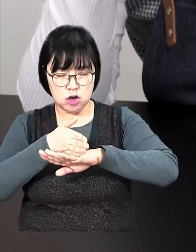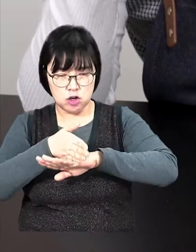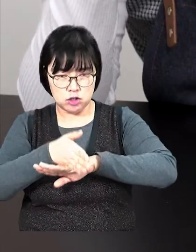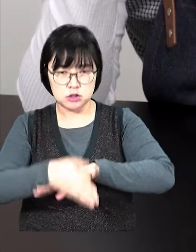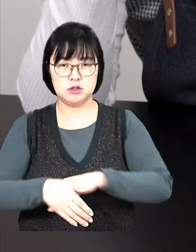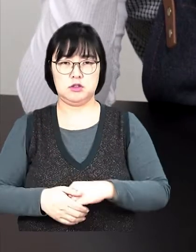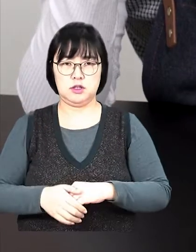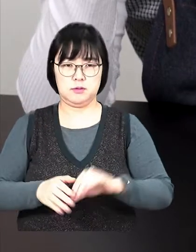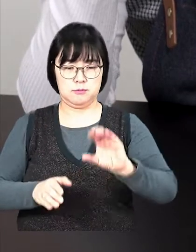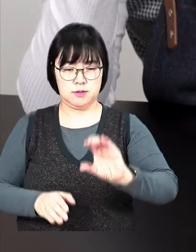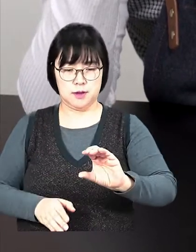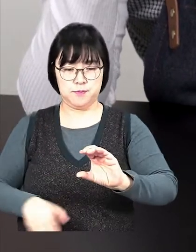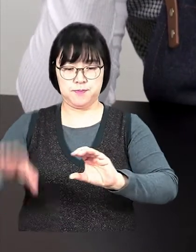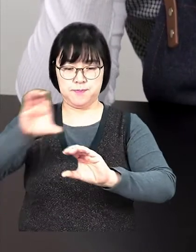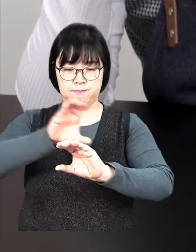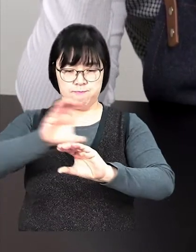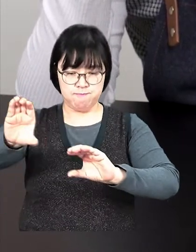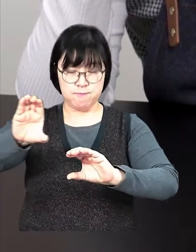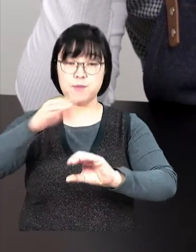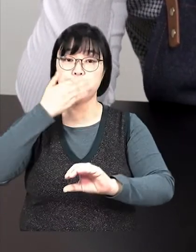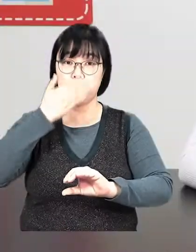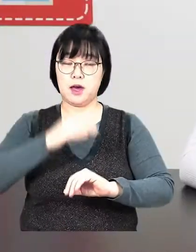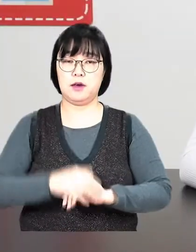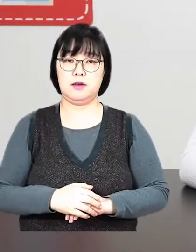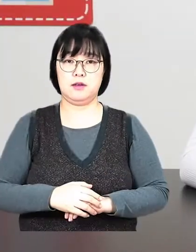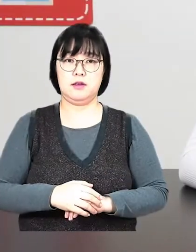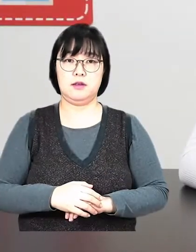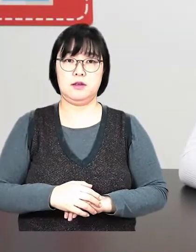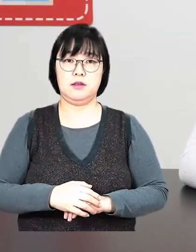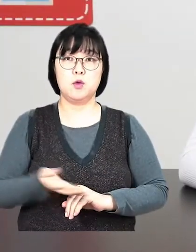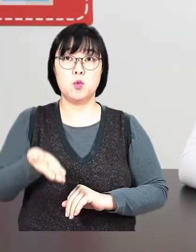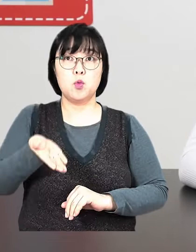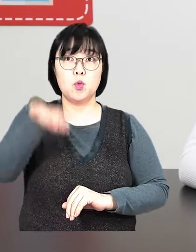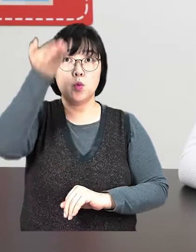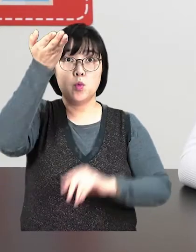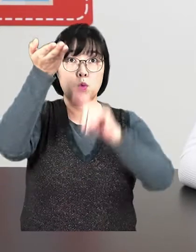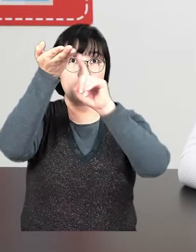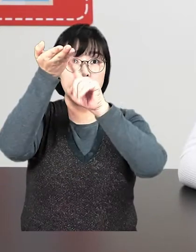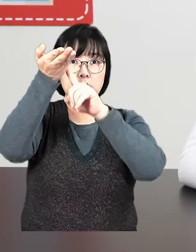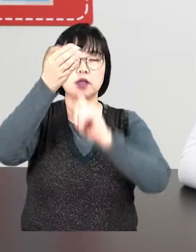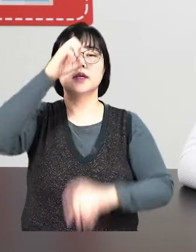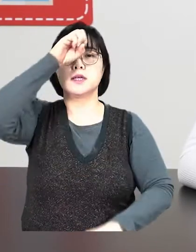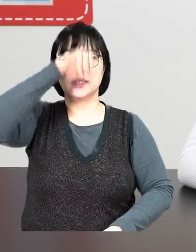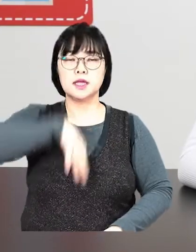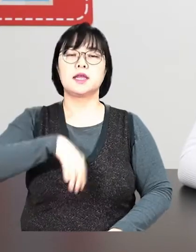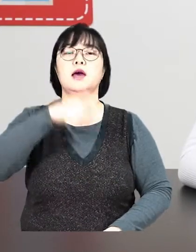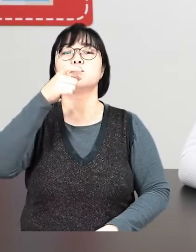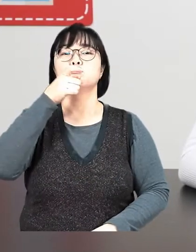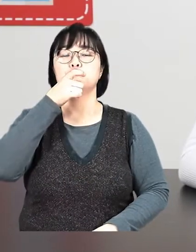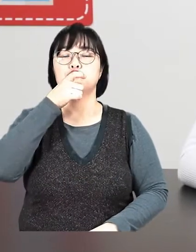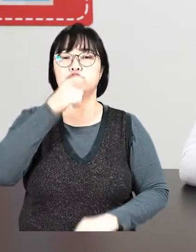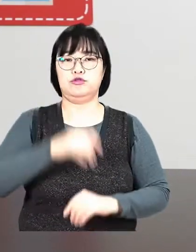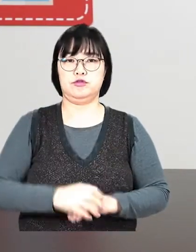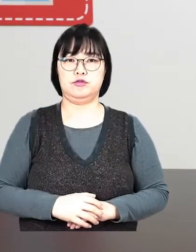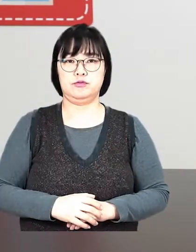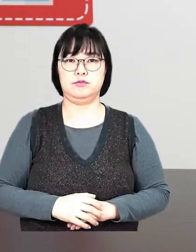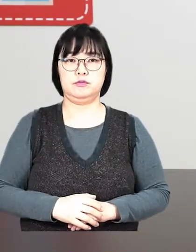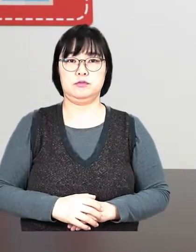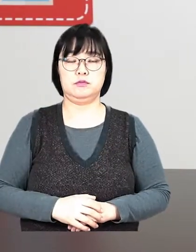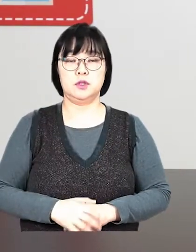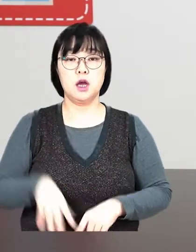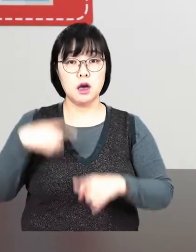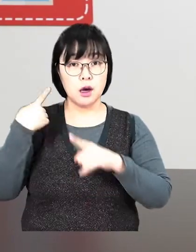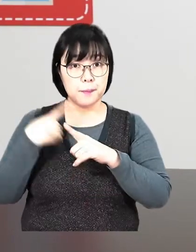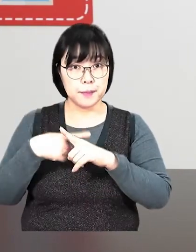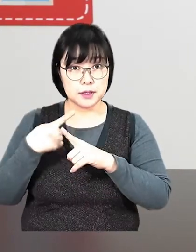넣으면 이렇게 탑을 쌓을 수 있어요. 자 그 다음에 맨 위층에는 그냥 물을 넣도록 해볼게요. 자